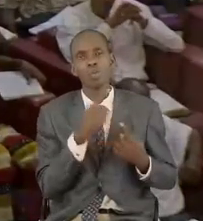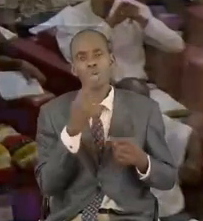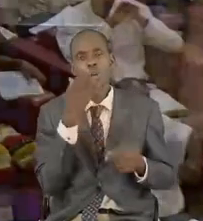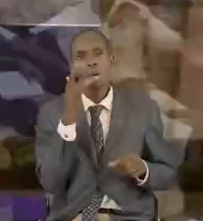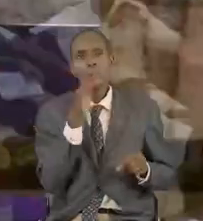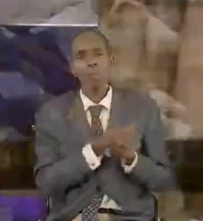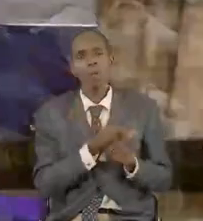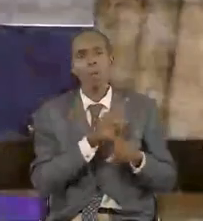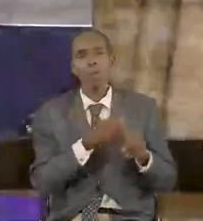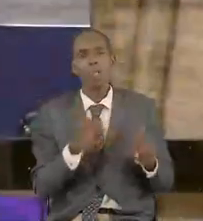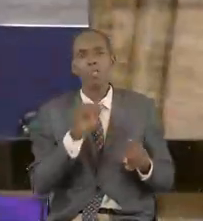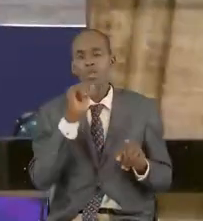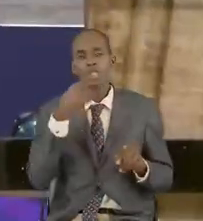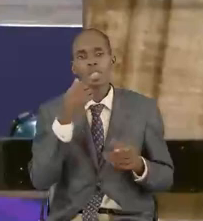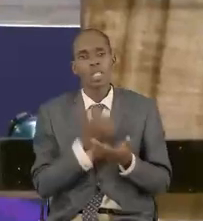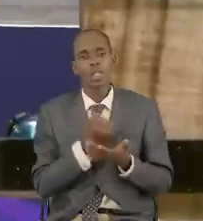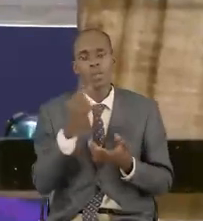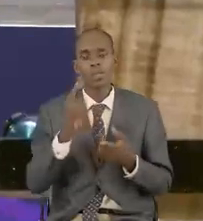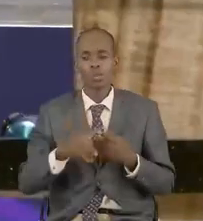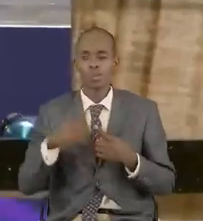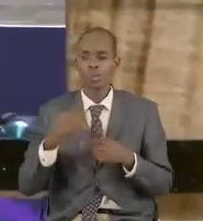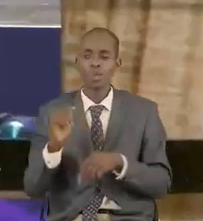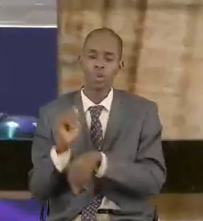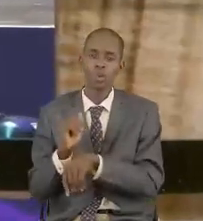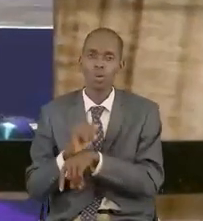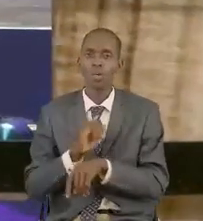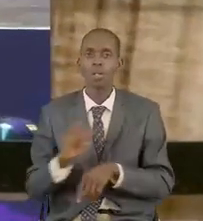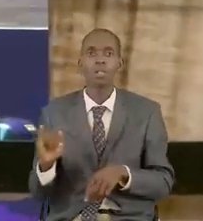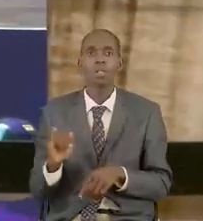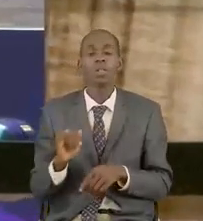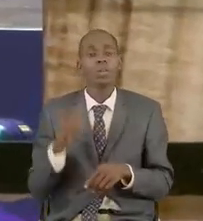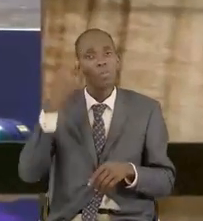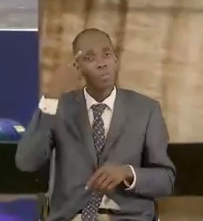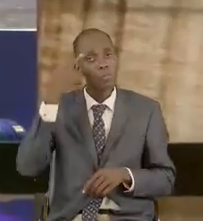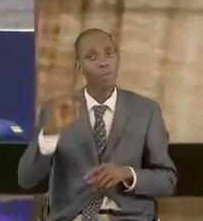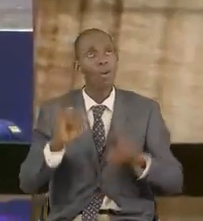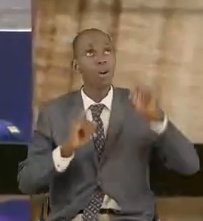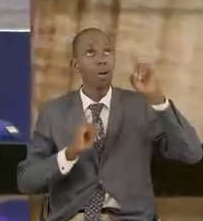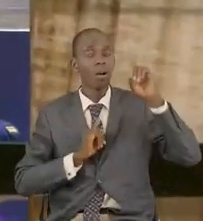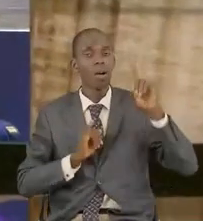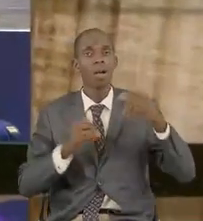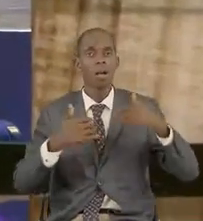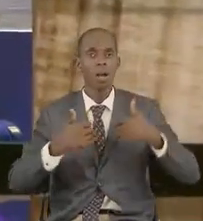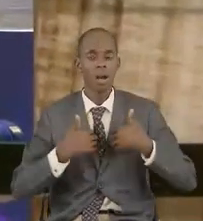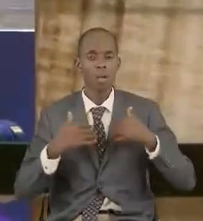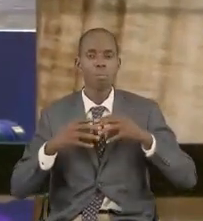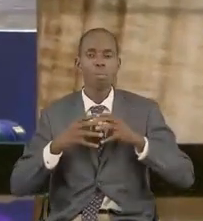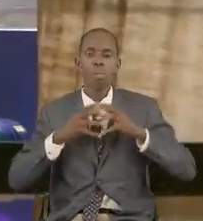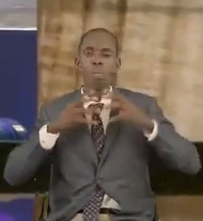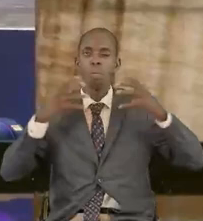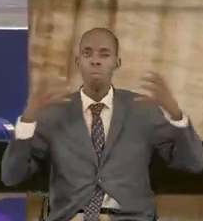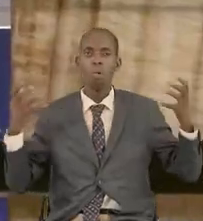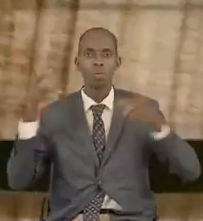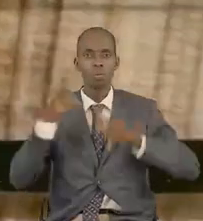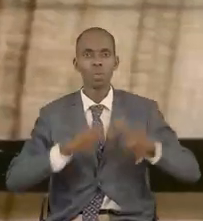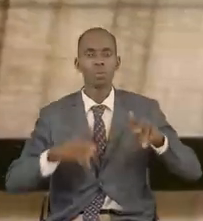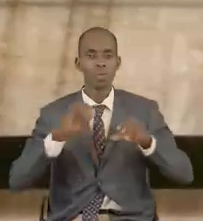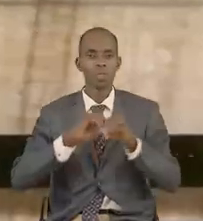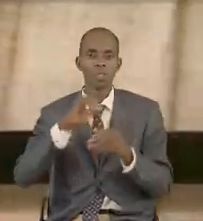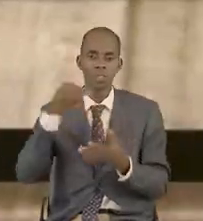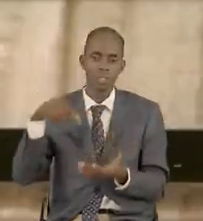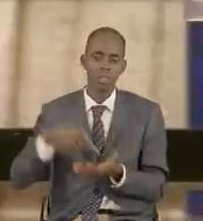mais la promesse à la promesse mais vous ne dites pas à mettre aux preset au précept car j'ai un peuple le nombre dans cette ville